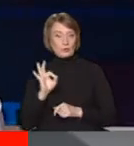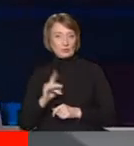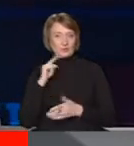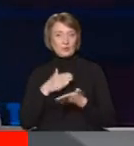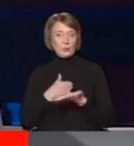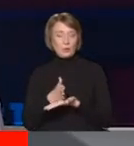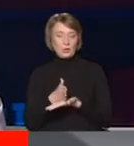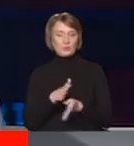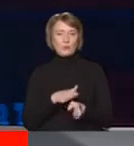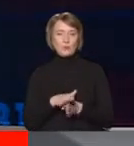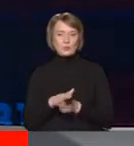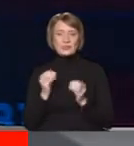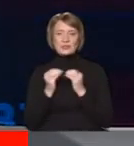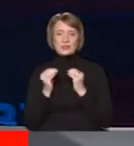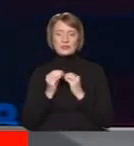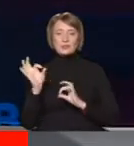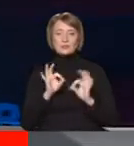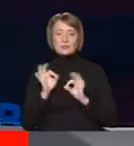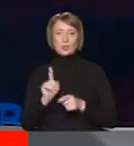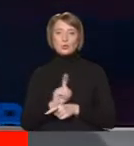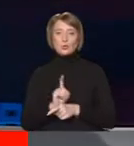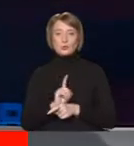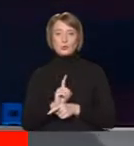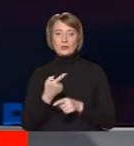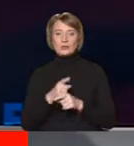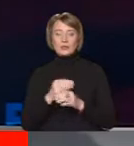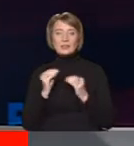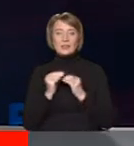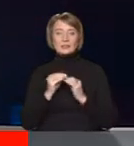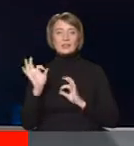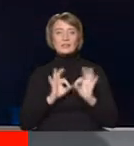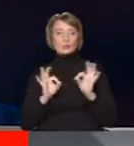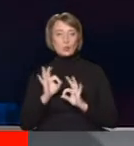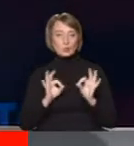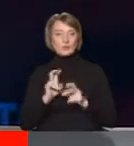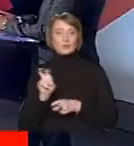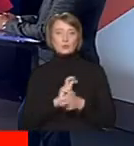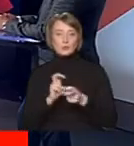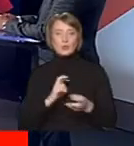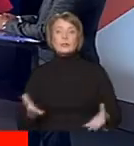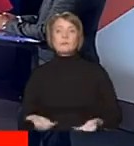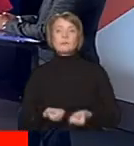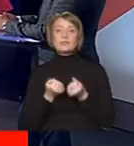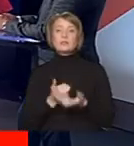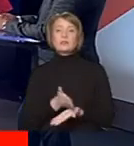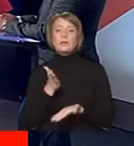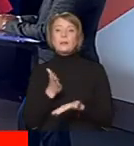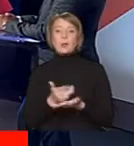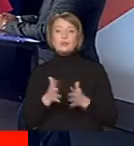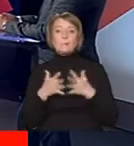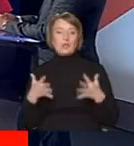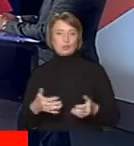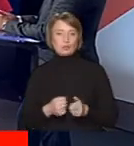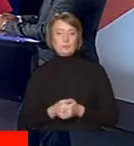сьогоднішніх – це покидьки, так? Але 10% їх нормальних є. І треба цих 10% шукати, треба їх підтримувати, і тоді вони будуть мати більшість. Так